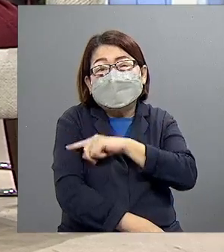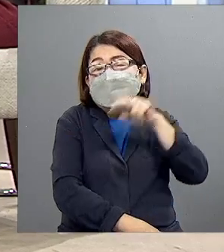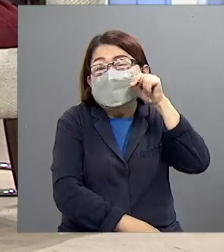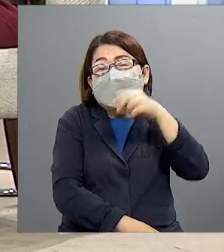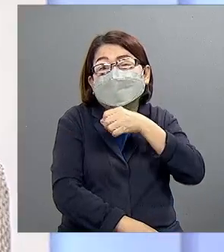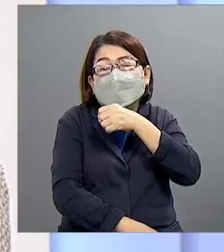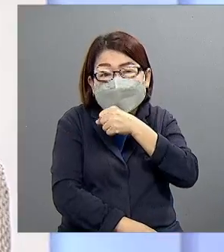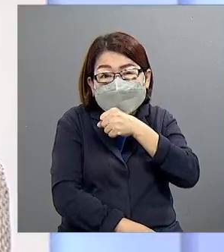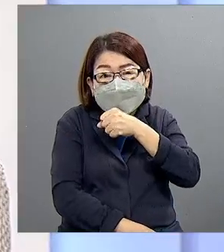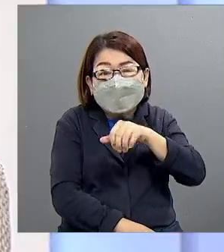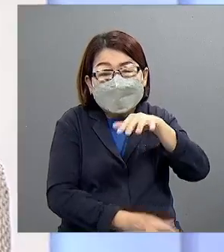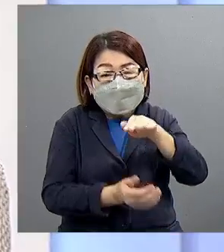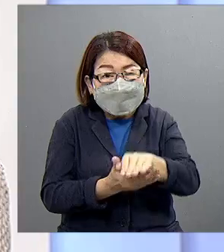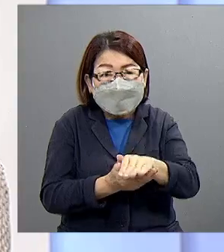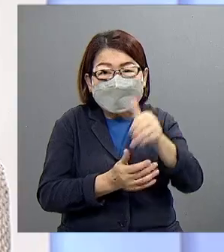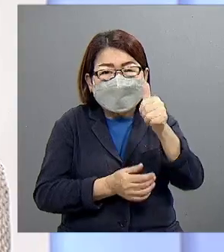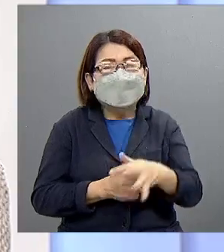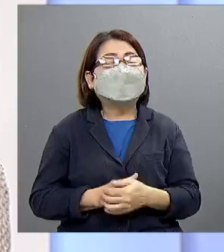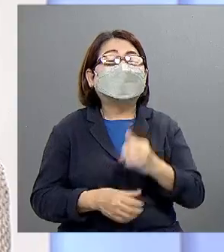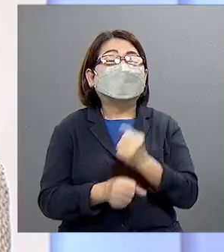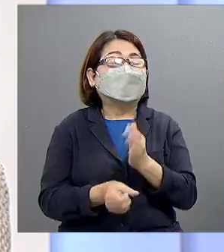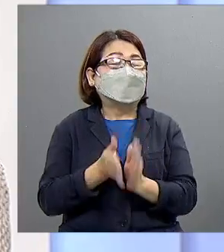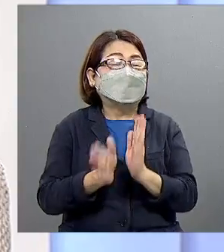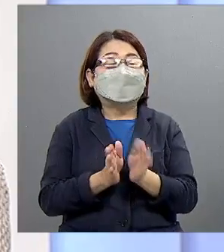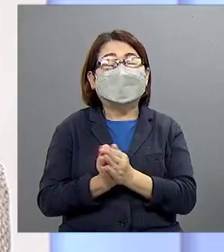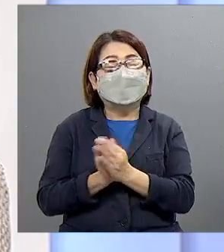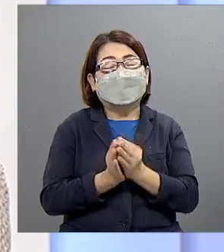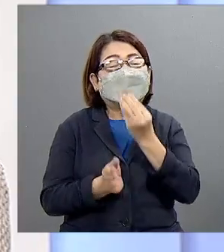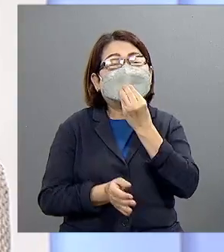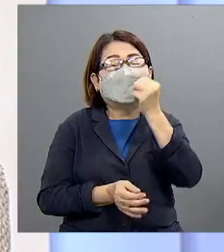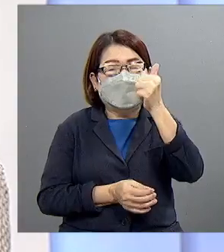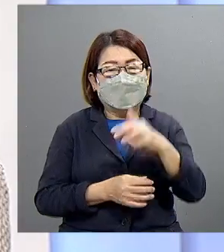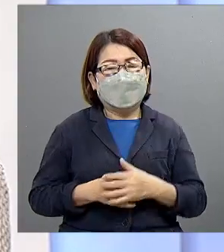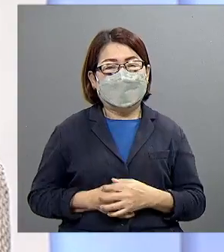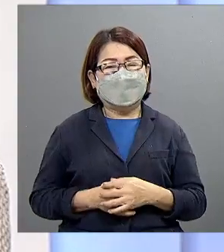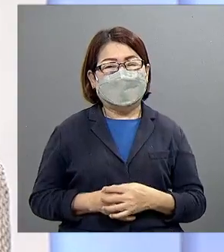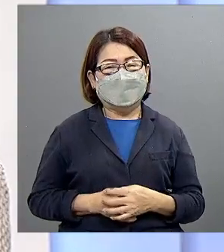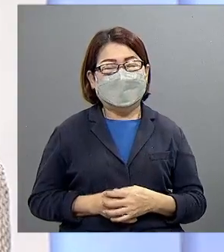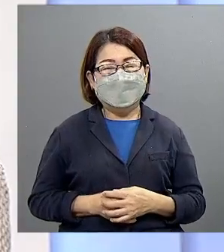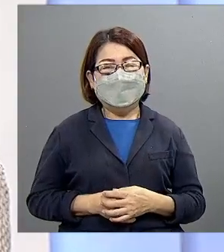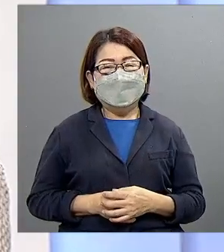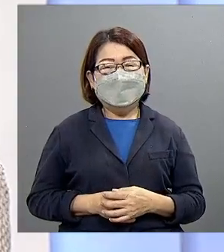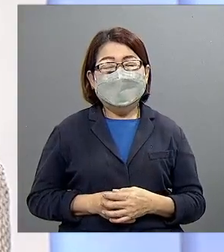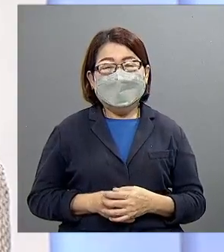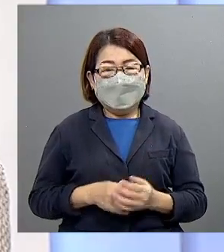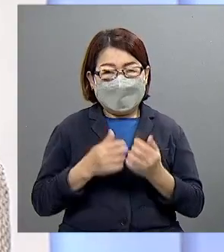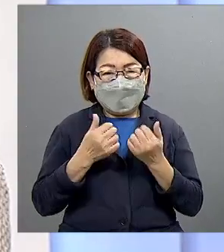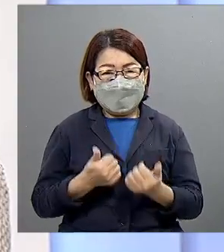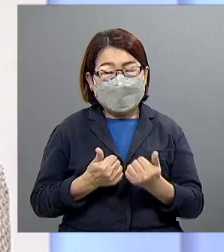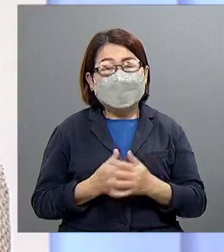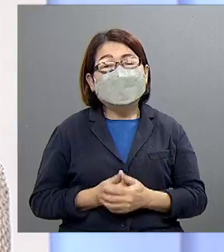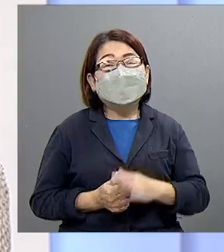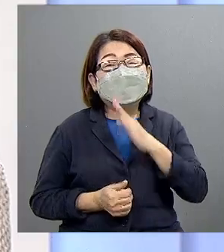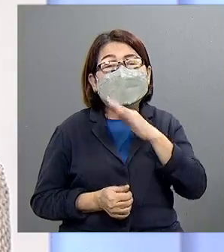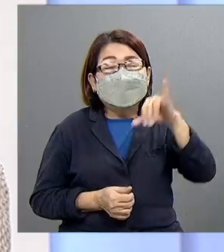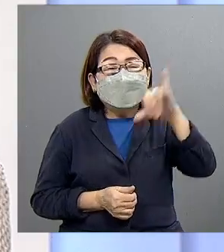แตงกวาใส่แล้วกินกับหมูสเต๊ะอร่อยกว่านะฮะเป็นอาจารย์ไปดีกว่าคุณผู้ชมครับนอกจากนั้นคุณผู้ชมถ้าใช้น้ำส้มสายชูมาท